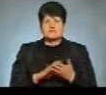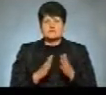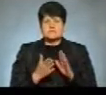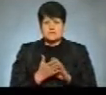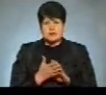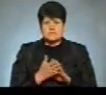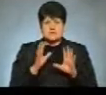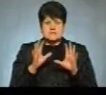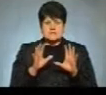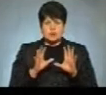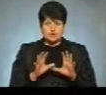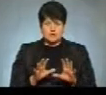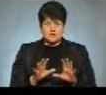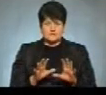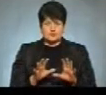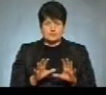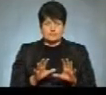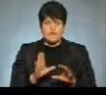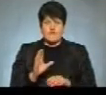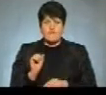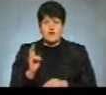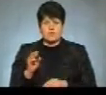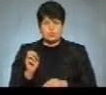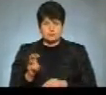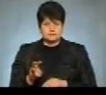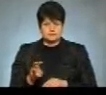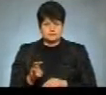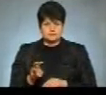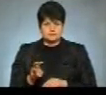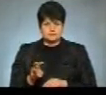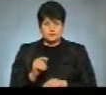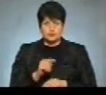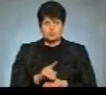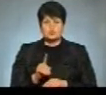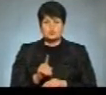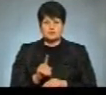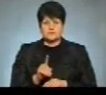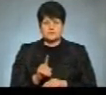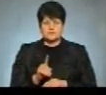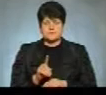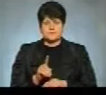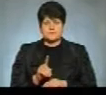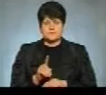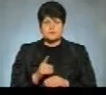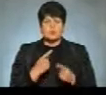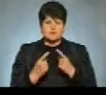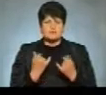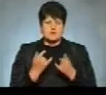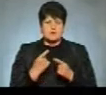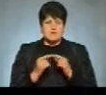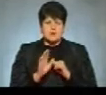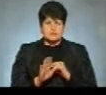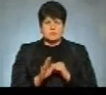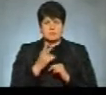такого законодавчого вакууму. Тому що ми зараз до розмови повернемось, але